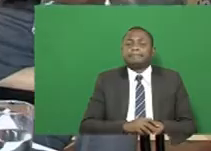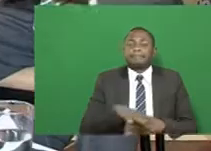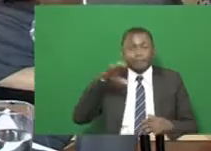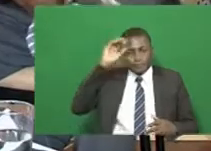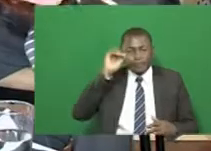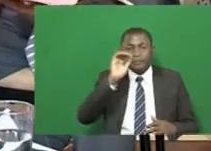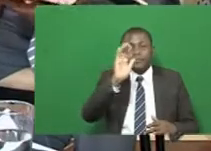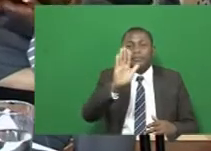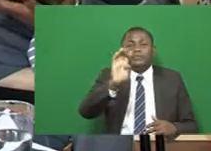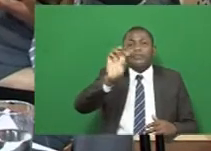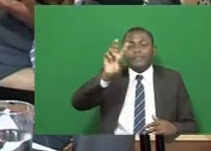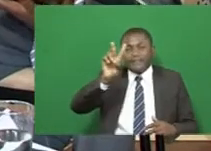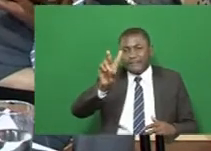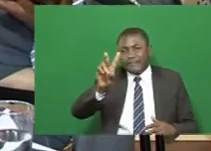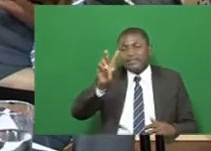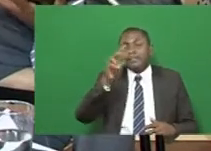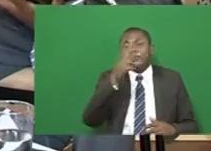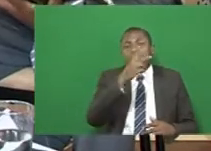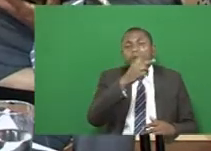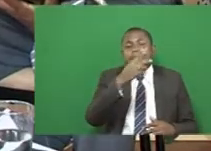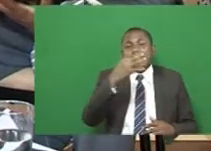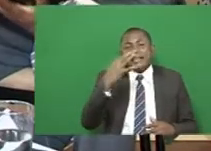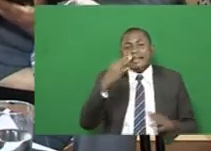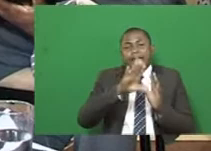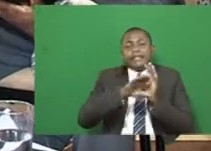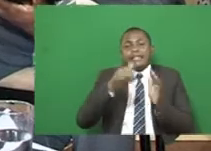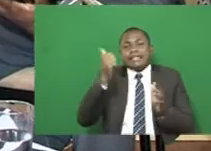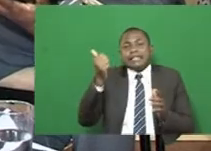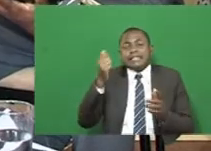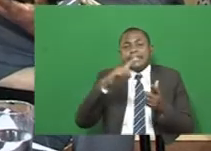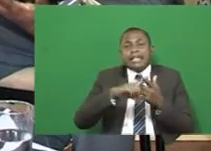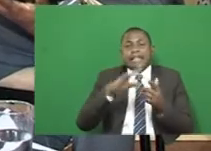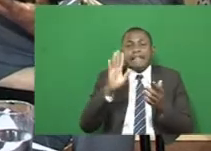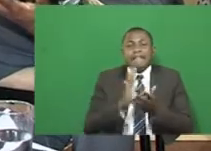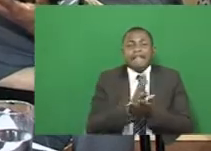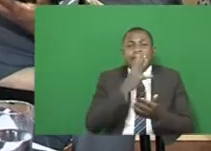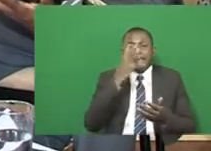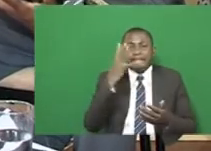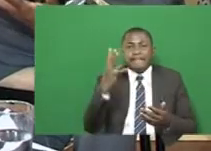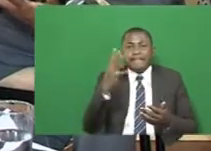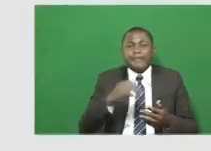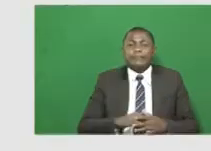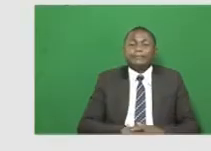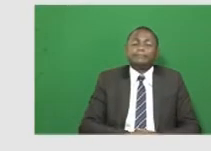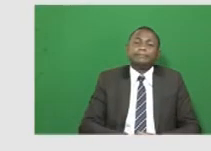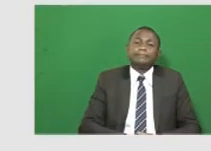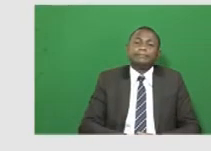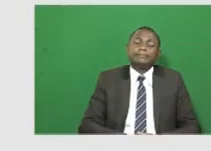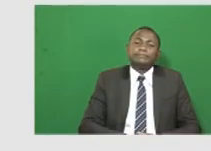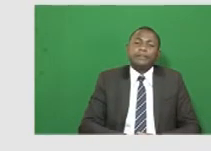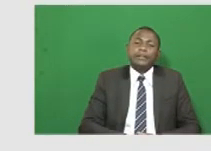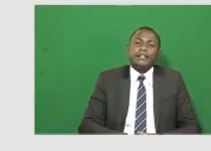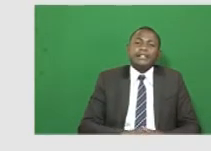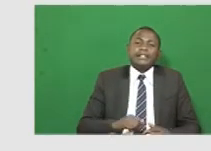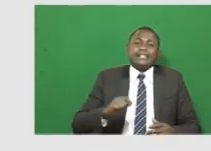Hativerengei Leviticus 23 verse ya 6 ne verse 14. Verse ya 6. Right. Leviticus 23.